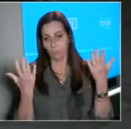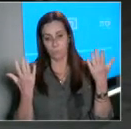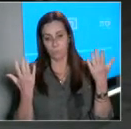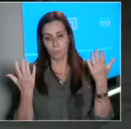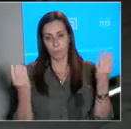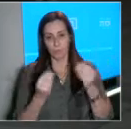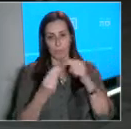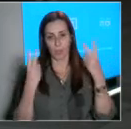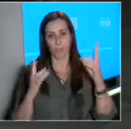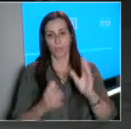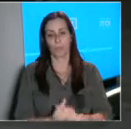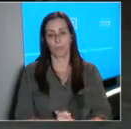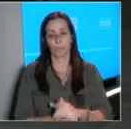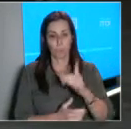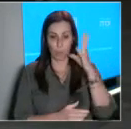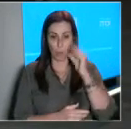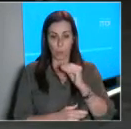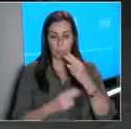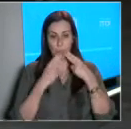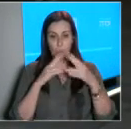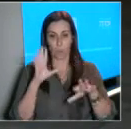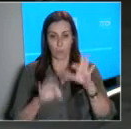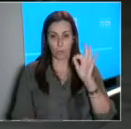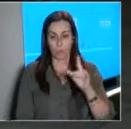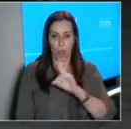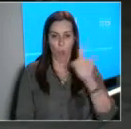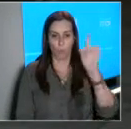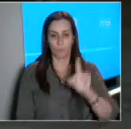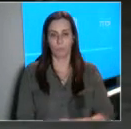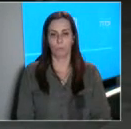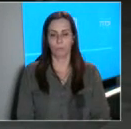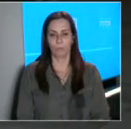זה הדבר הכי חשוב. את מרוצה מתוצאות הבחירות? לא.